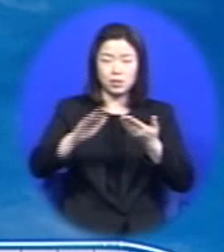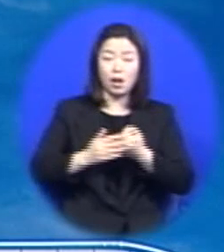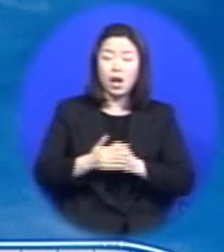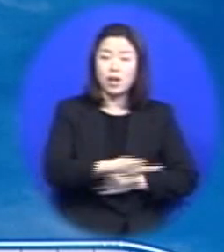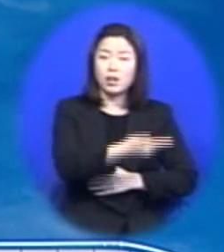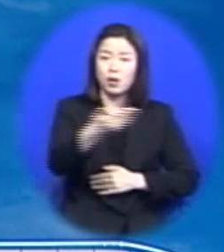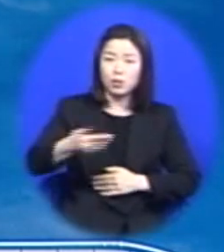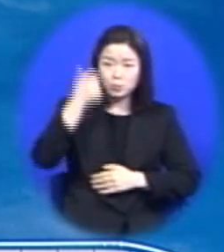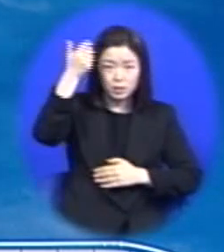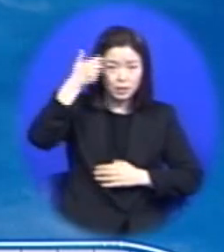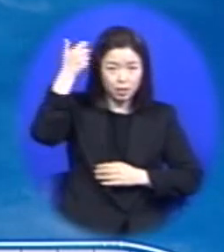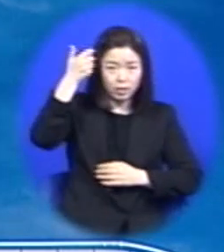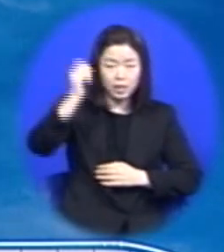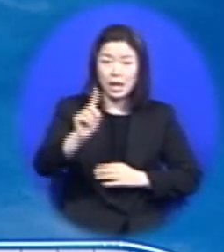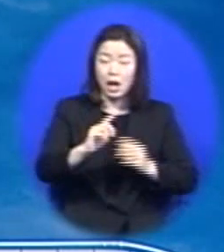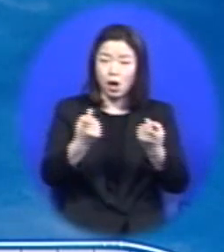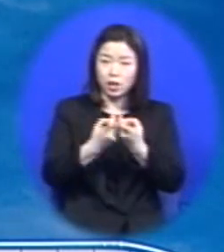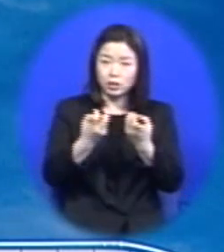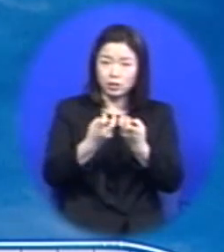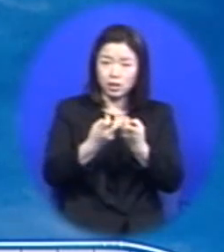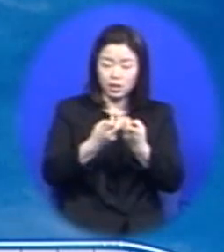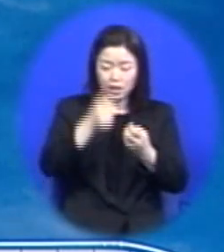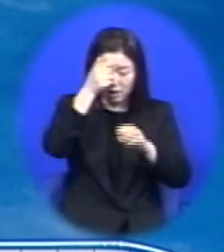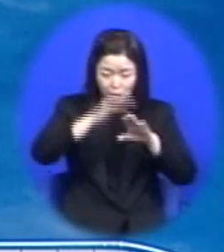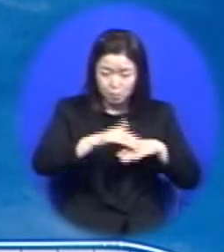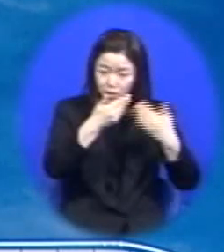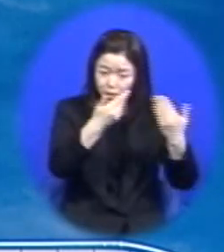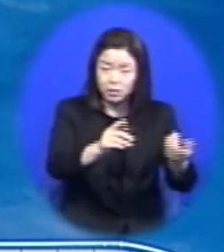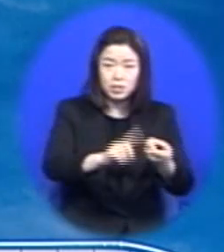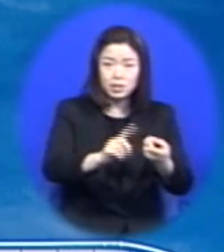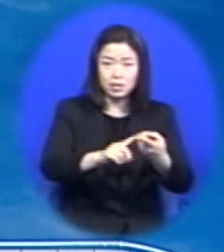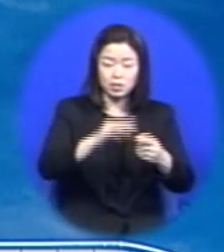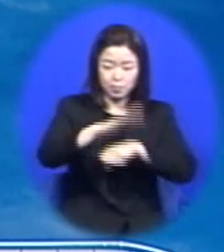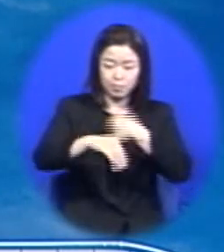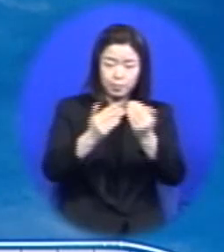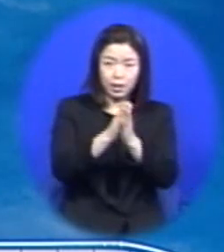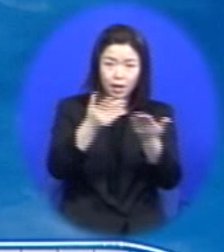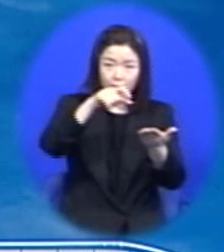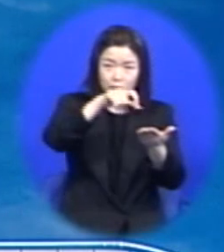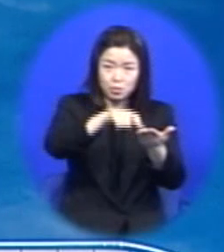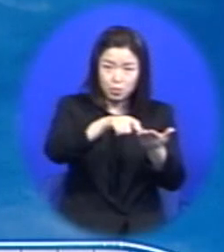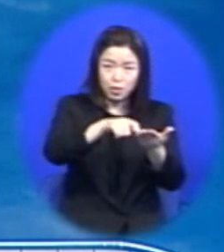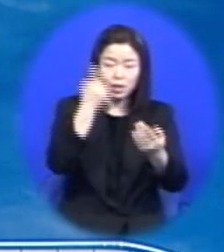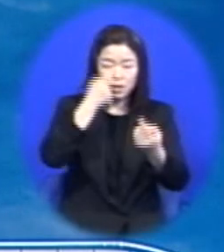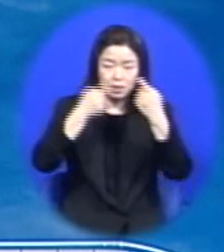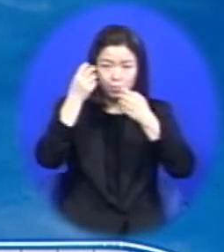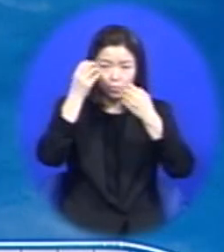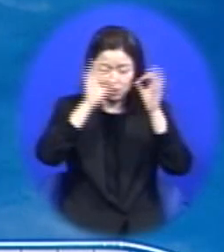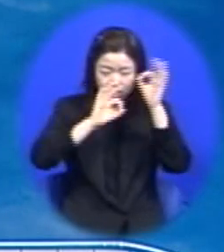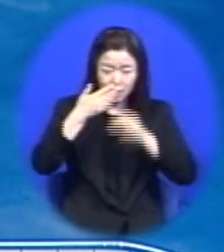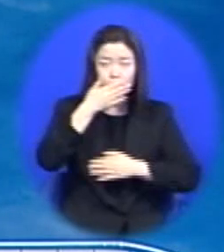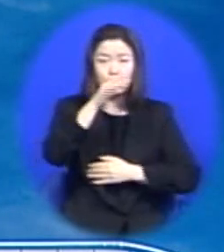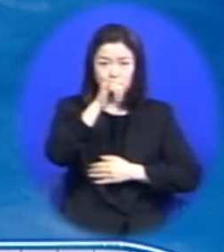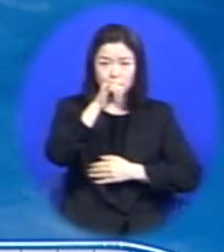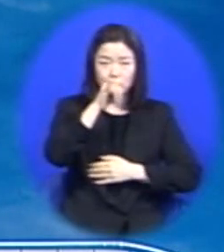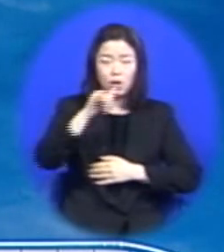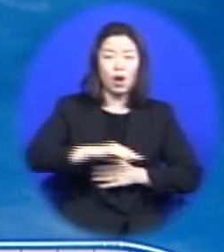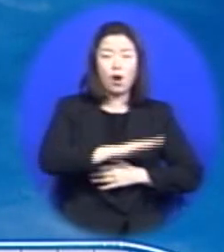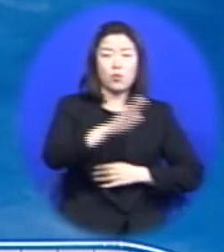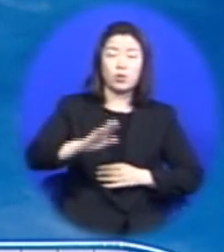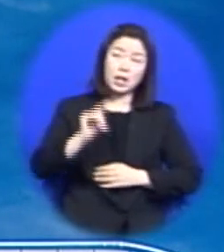영이 어떻게 예배를 하는지를 성경 말씀 속에서 확인할 수 있습니다. 우리가